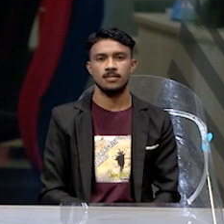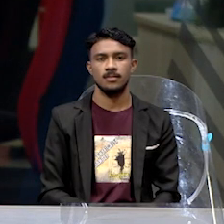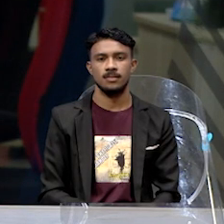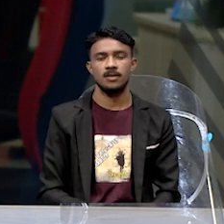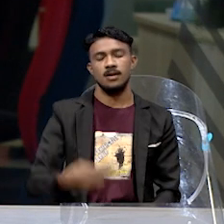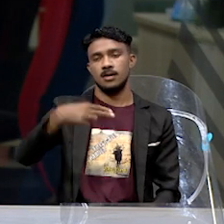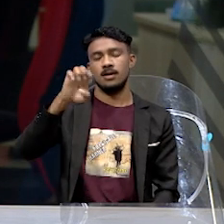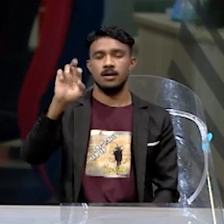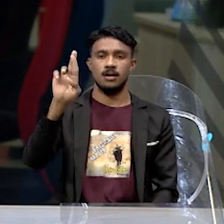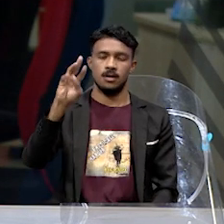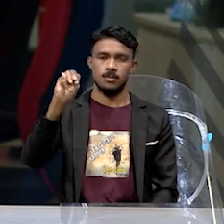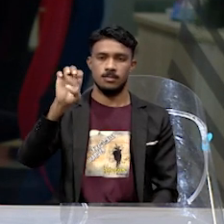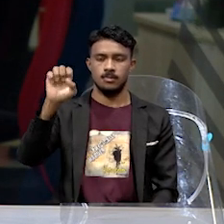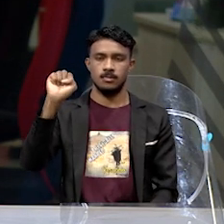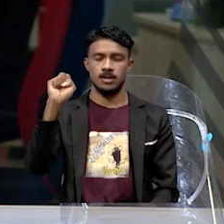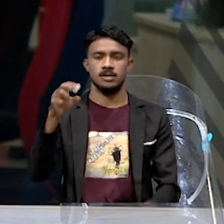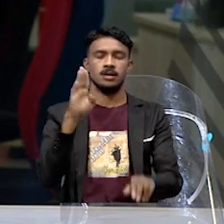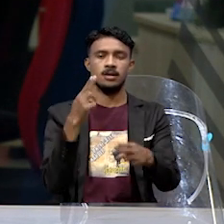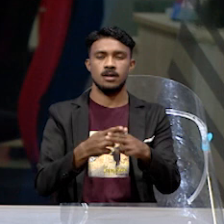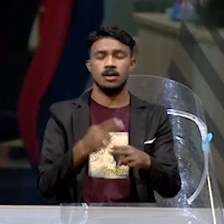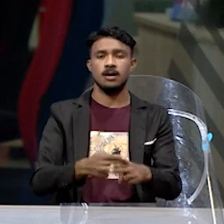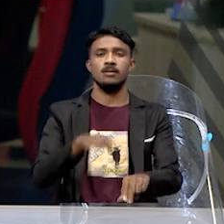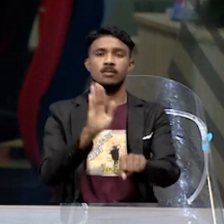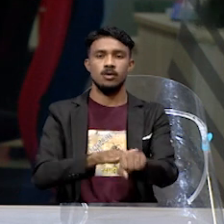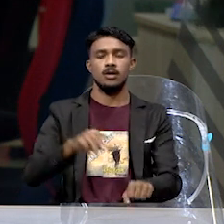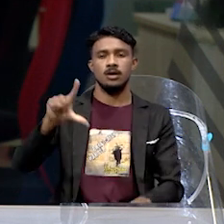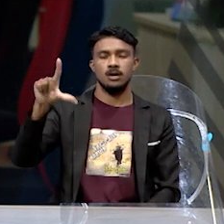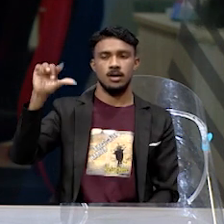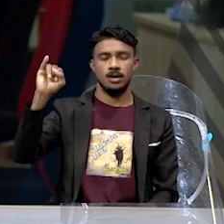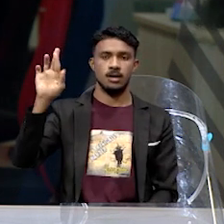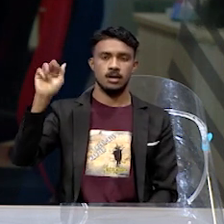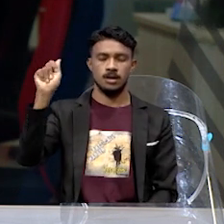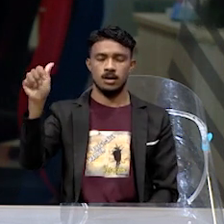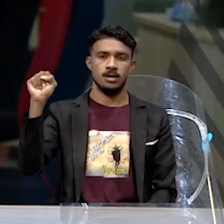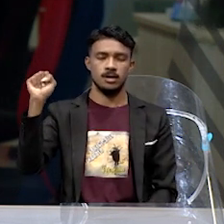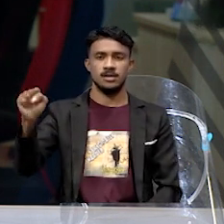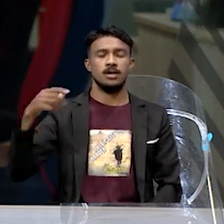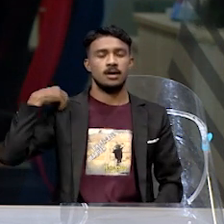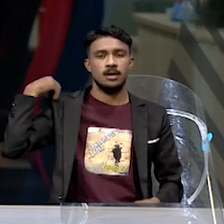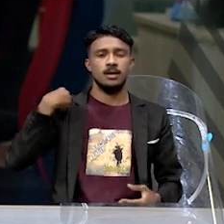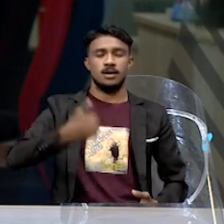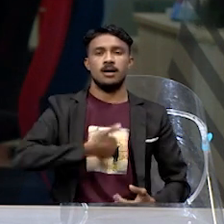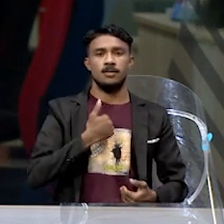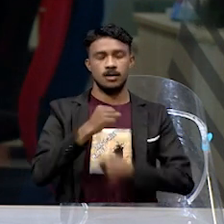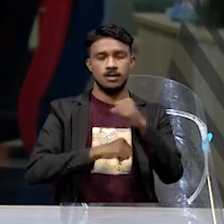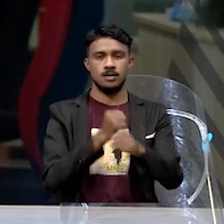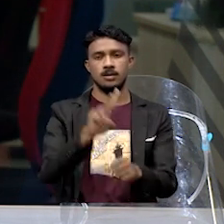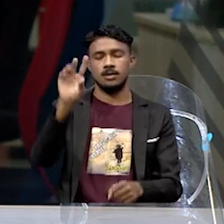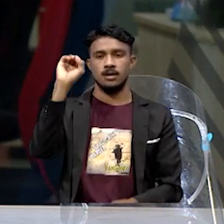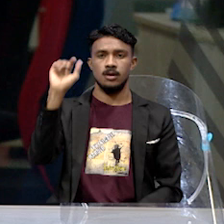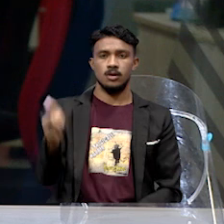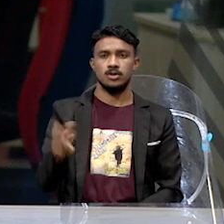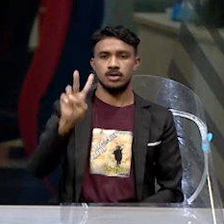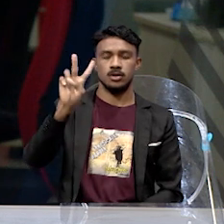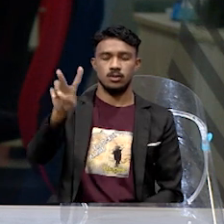Hermes Correa Barros honaran Código Sikiliras Aihai, candidata amba Presidente República periode tinareung rua ronulo resing rua,